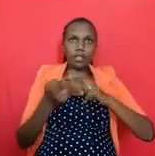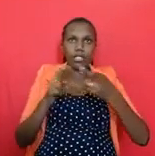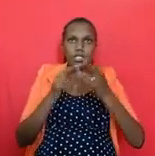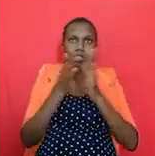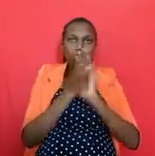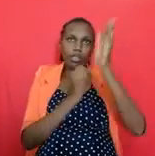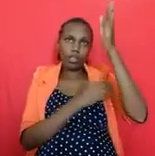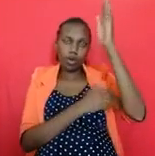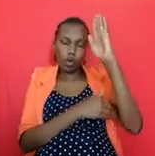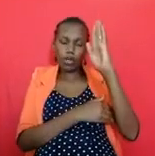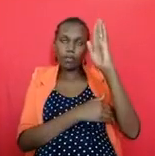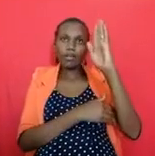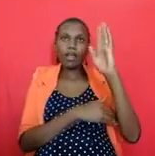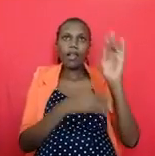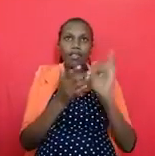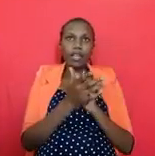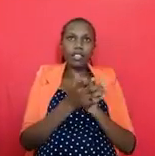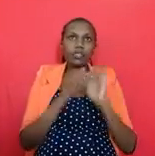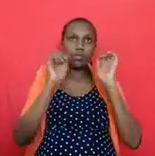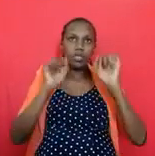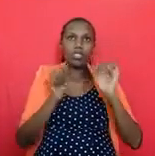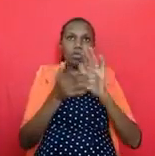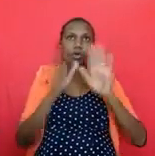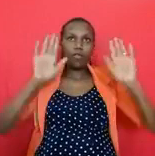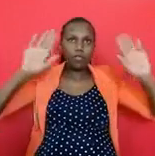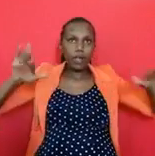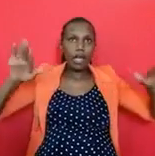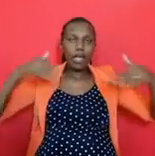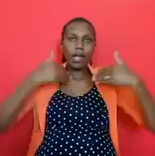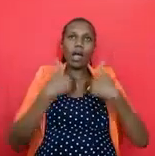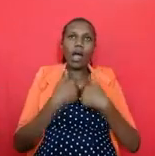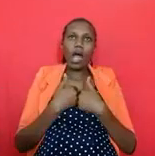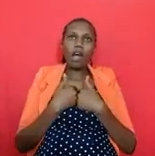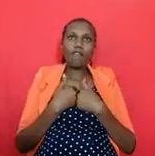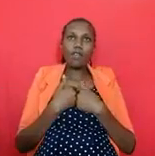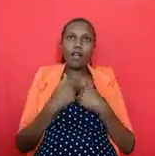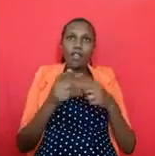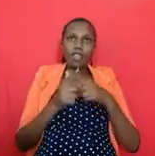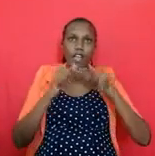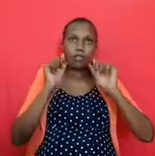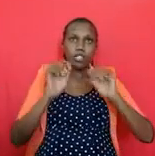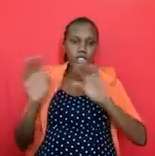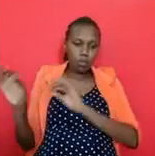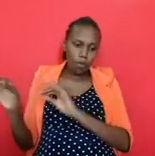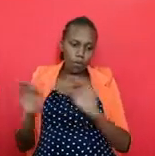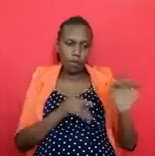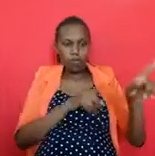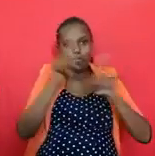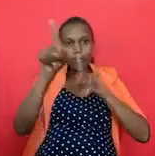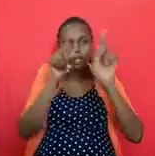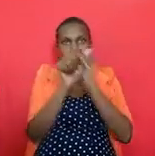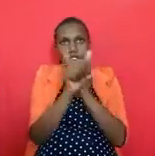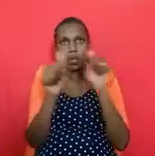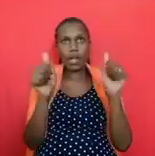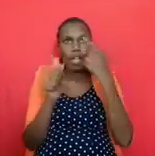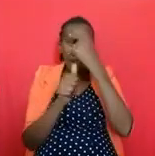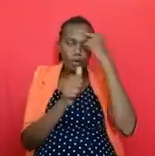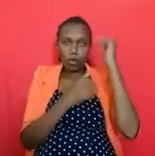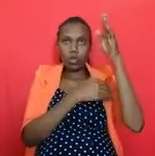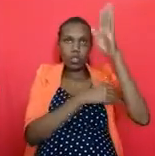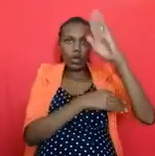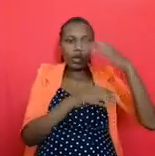Ngai nigetha uhote kumbuka nigetha uhote kumagara tondu Ngai